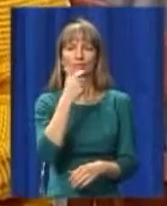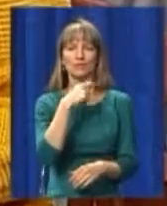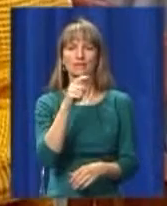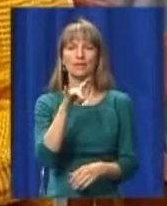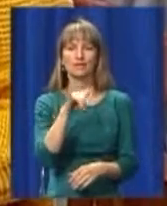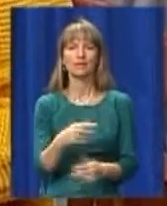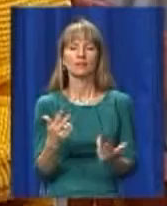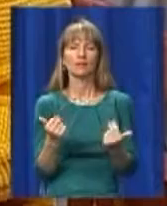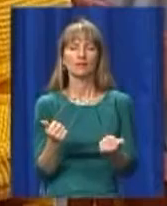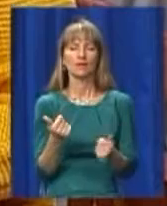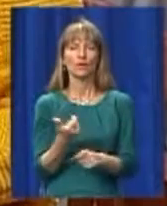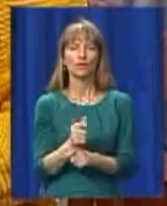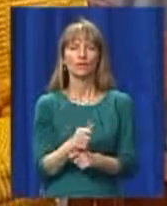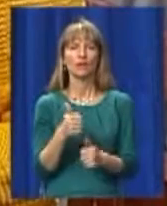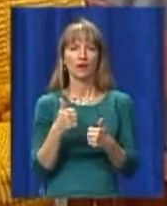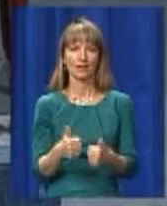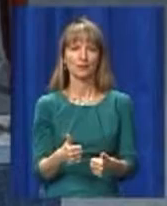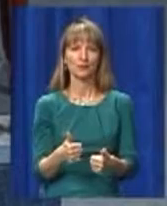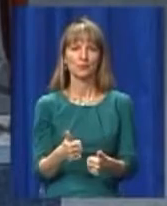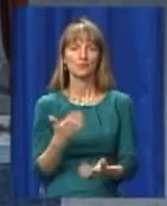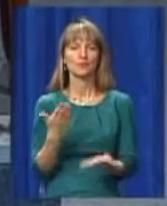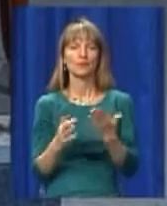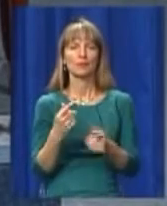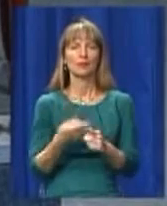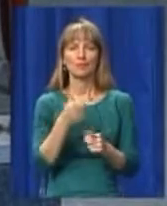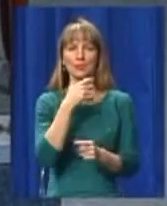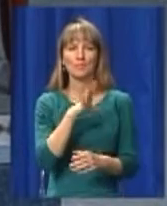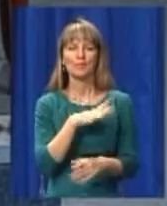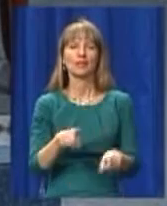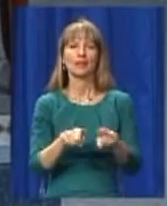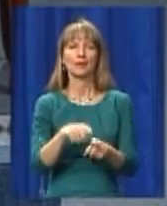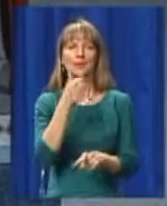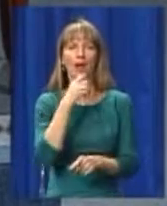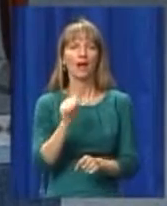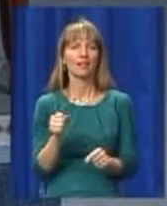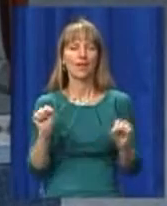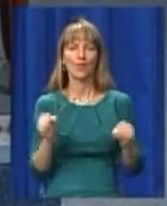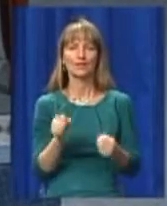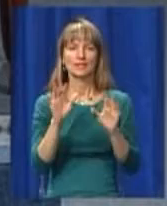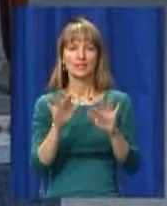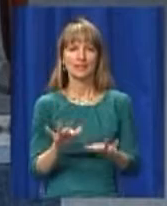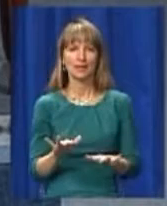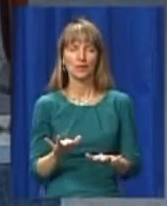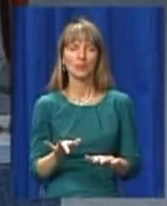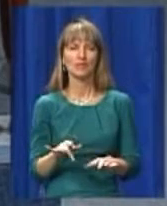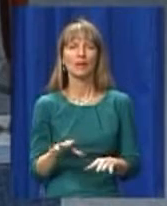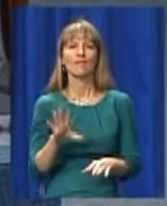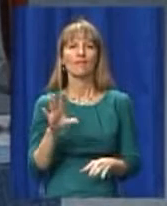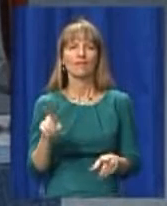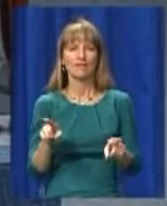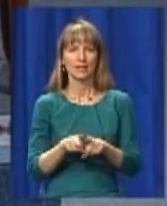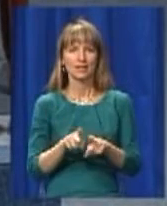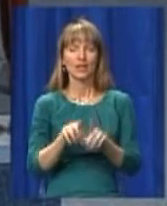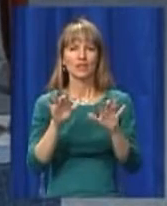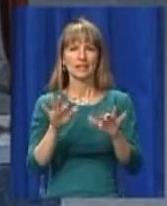з вікном, так, звичайно, це дуже круто. Якби це морозиво було дійсно таким морозивим, а не холодним снігом, але все одно сніг, який би він то не